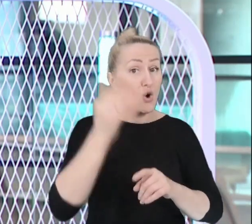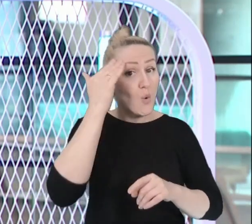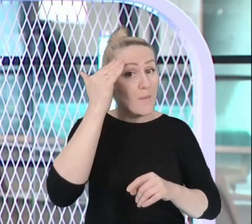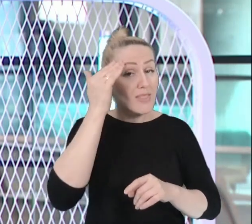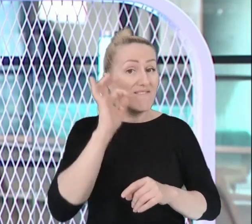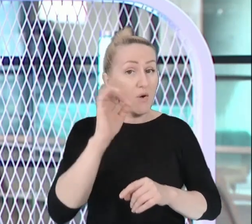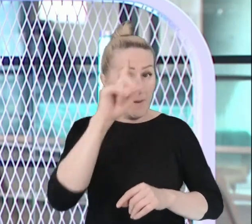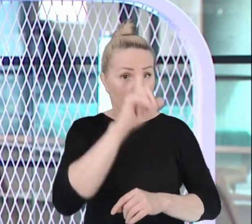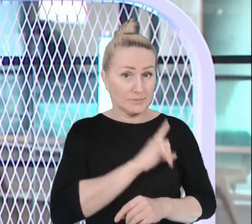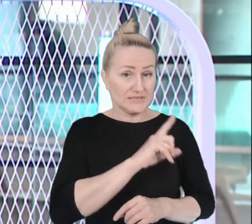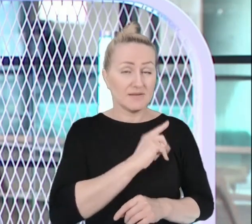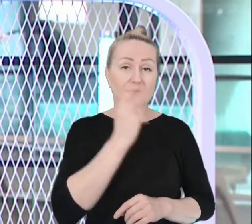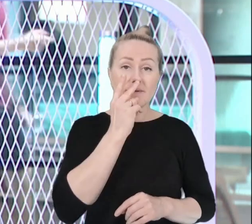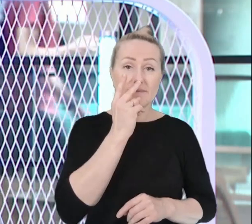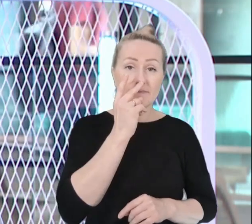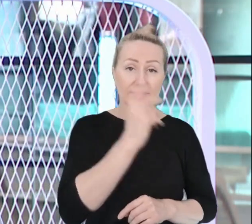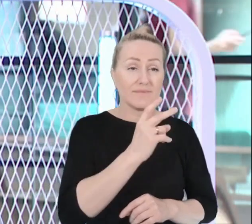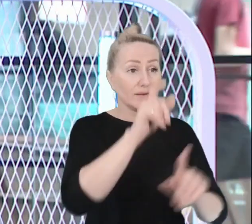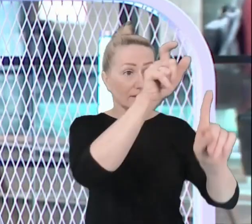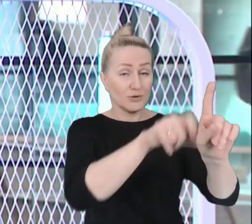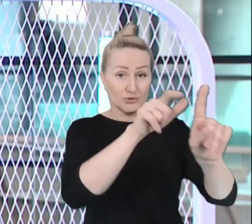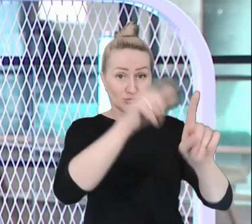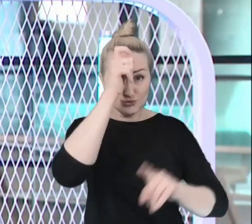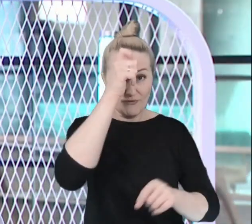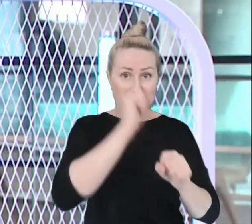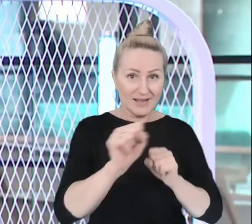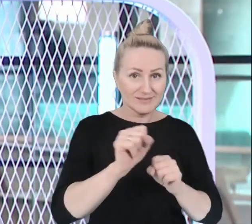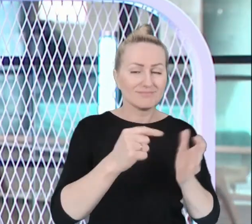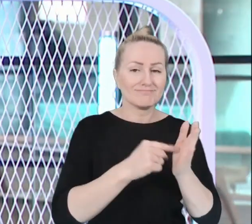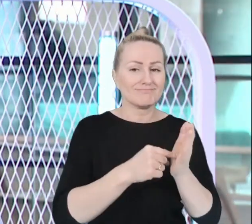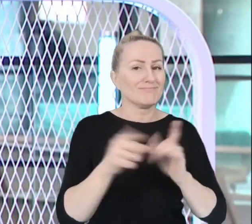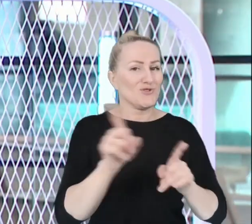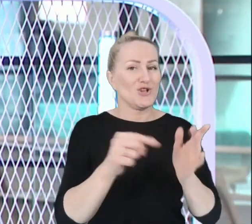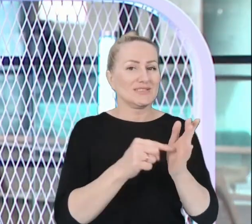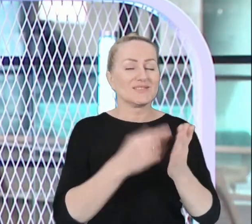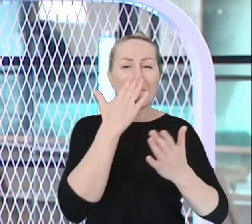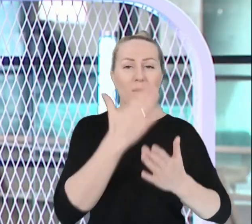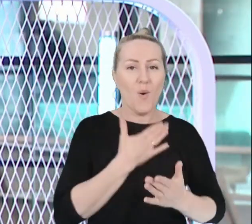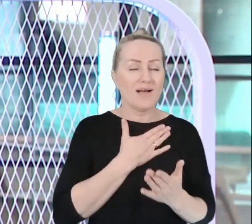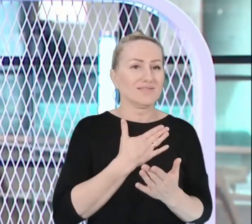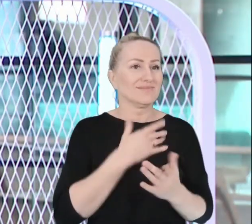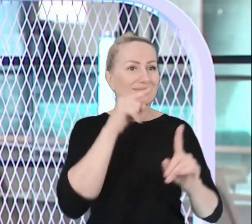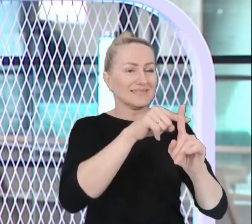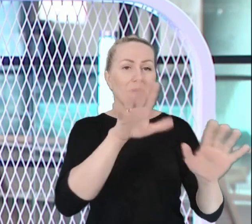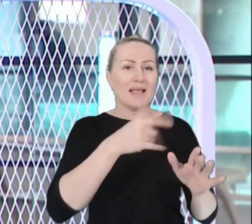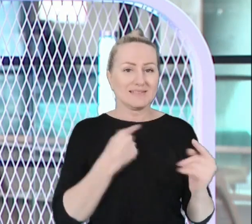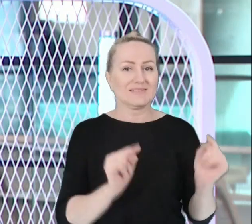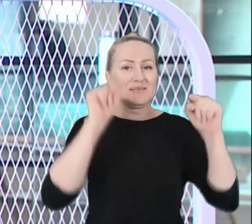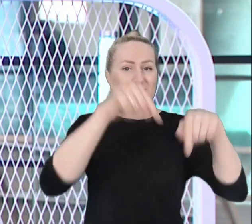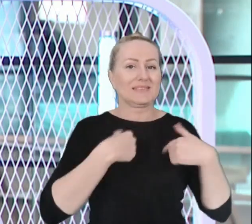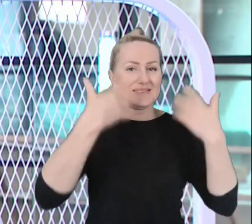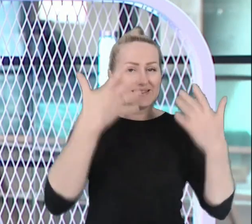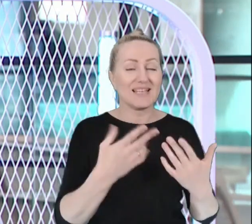będą widzieć drugą osobę, no to tworzy takie miejsce, do którego chce się przyjść, a to już samo w sobie